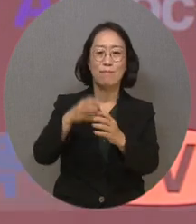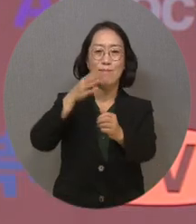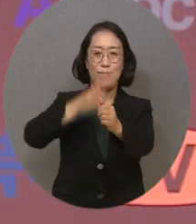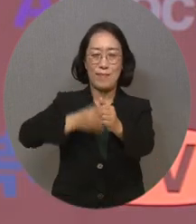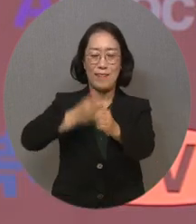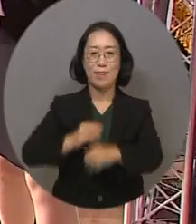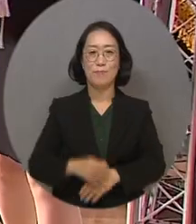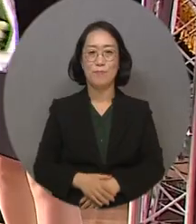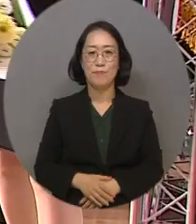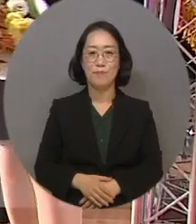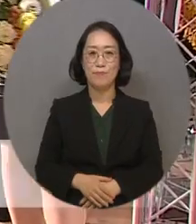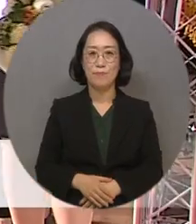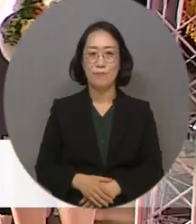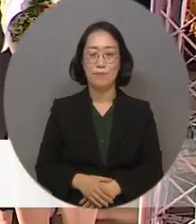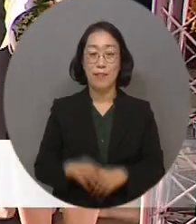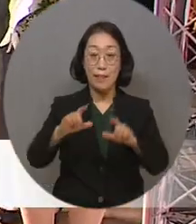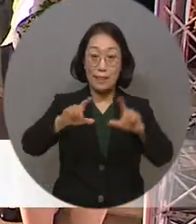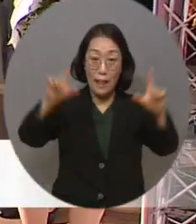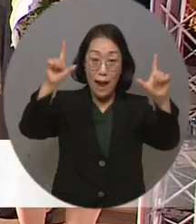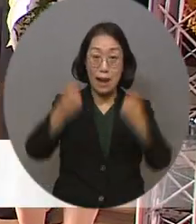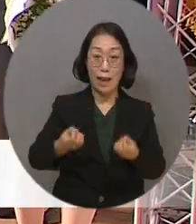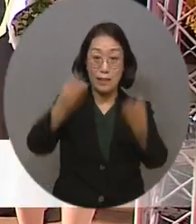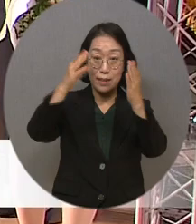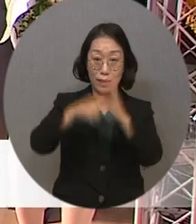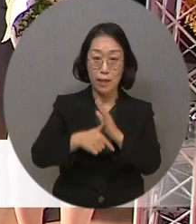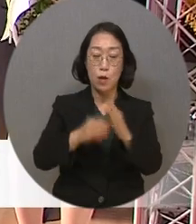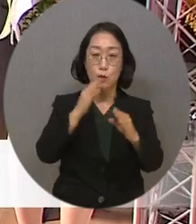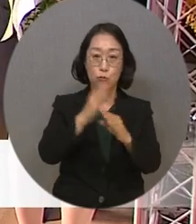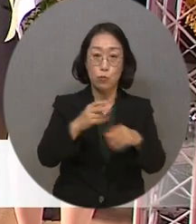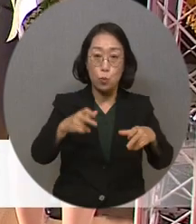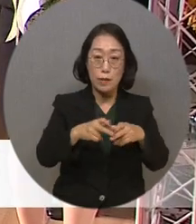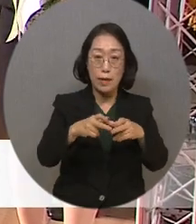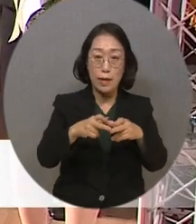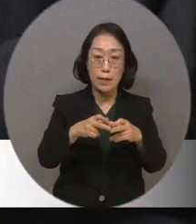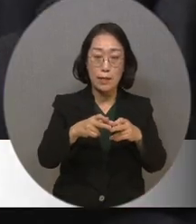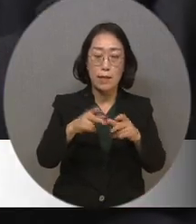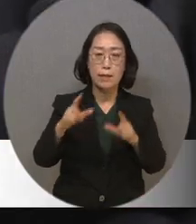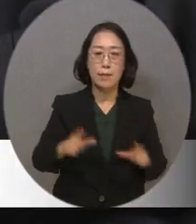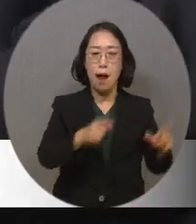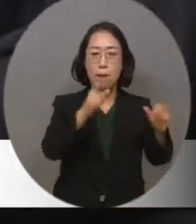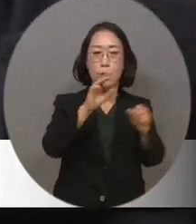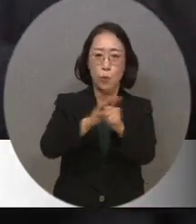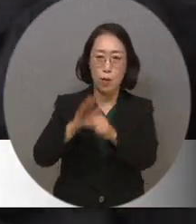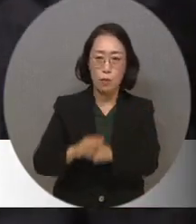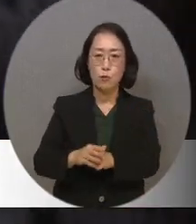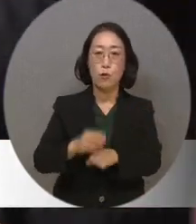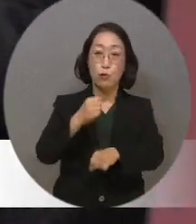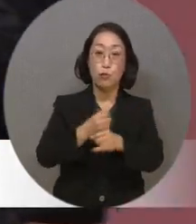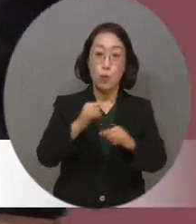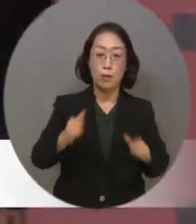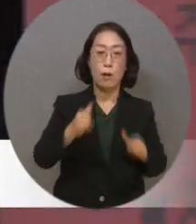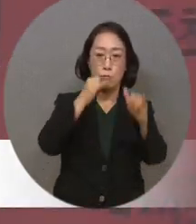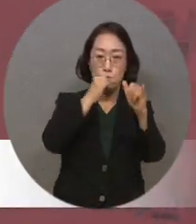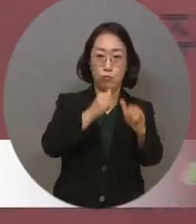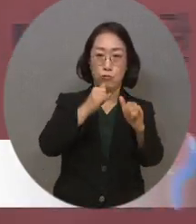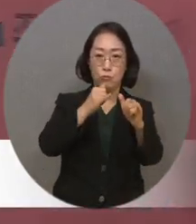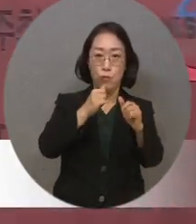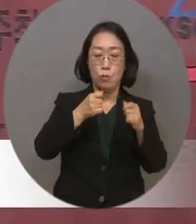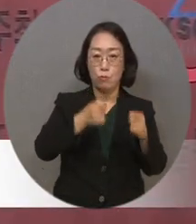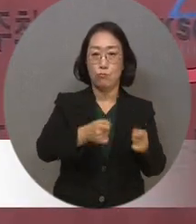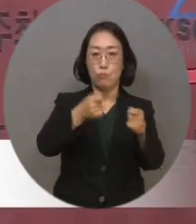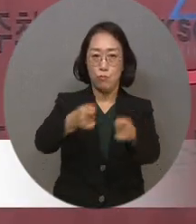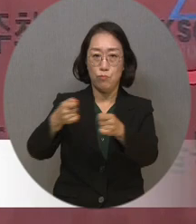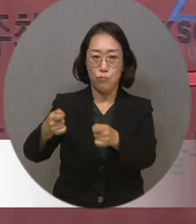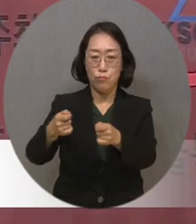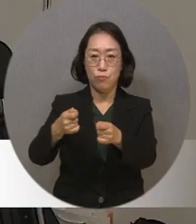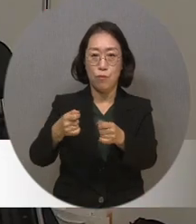바라겠습니다. 이날 행사에서는 중도장애인의 삶의 질 향상에 기여한 유공자에 대한 표창도 함께